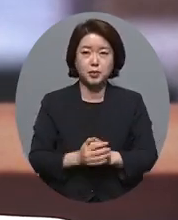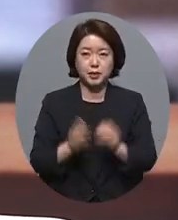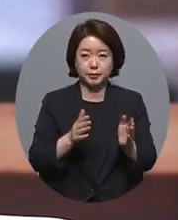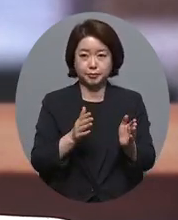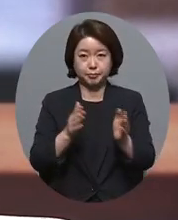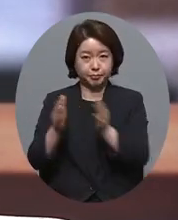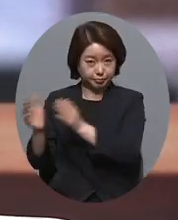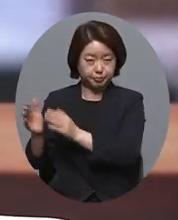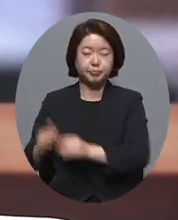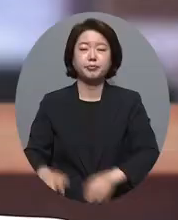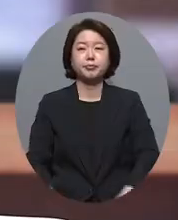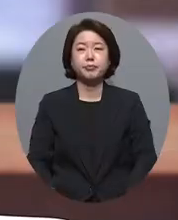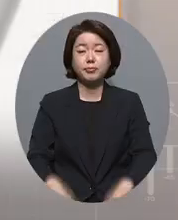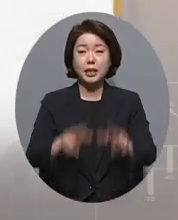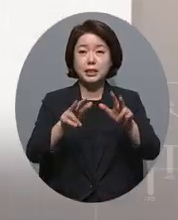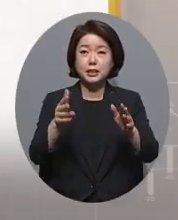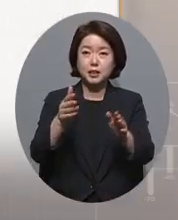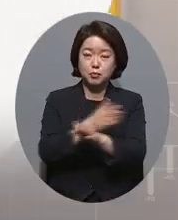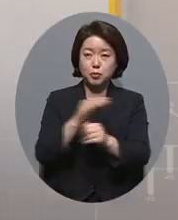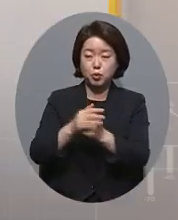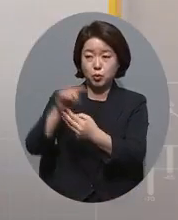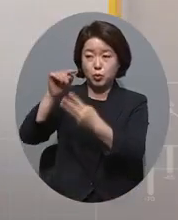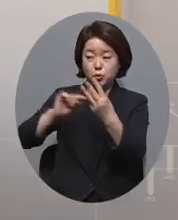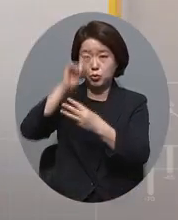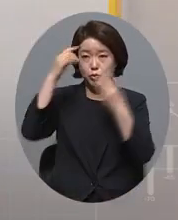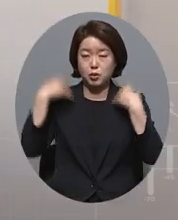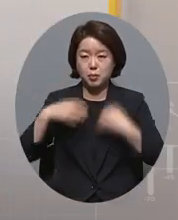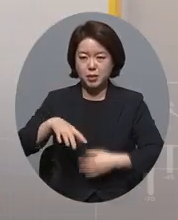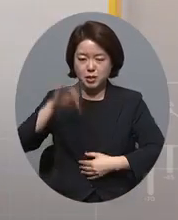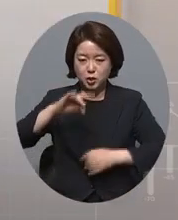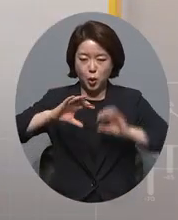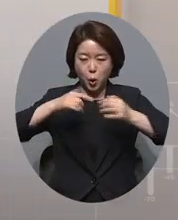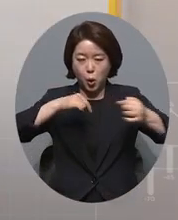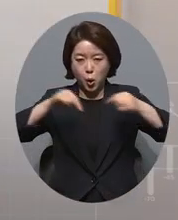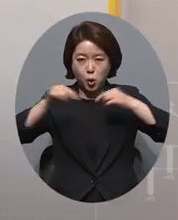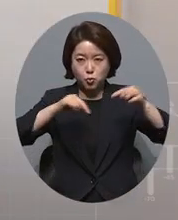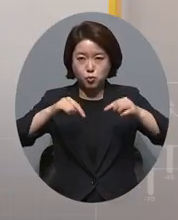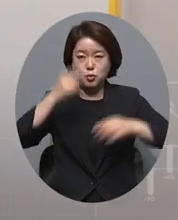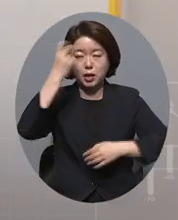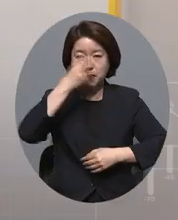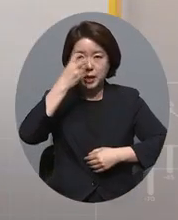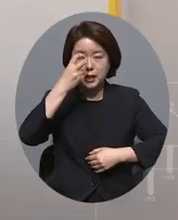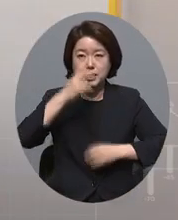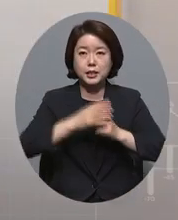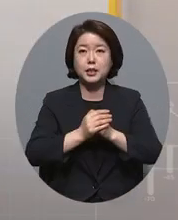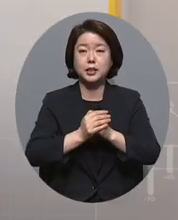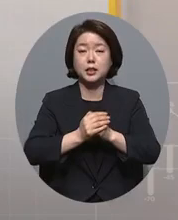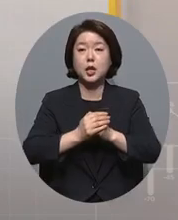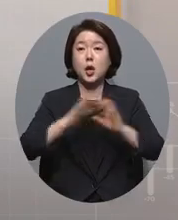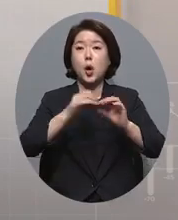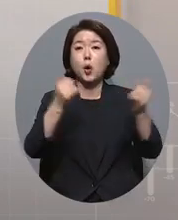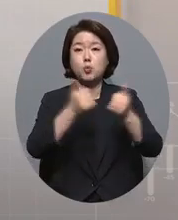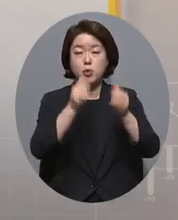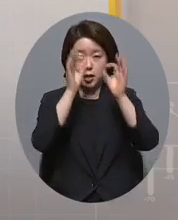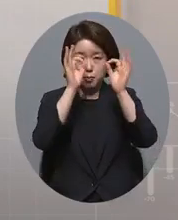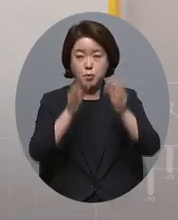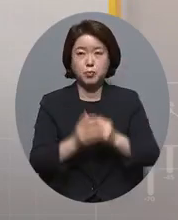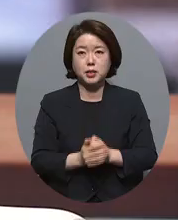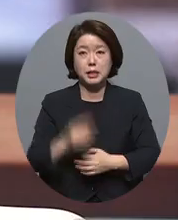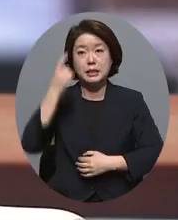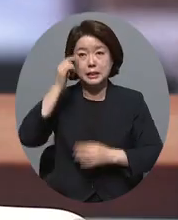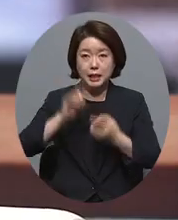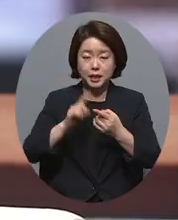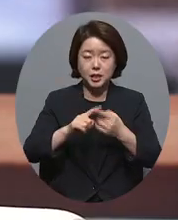지금부터는 윤정부 첫 국가 및 열리고 있는 여의도 국회 상황을 좀 짚어 드리겠습니다 예상했던 대로